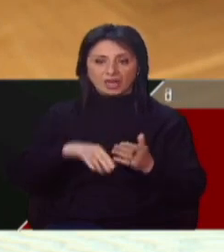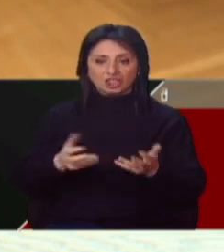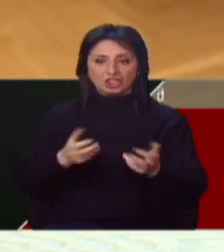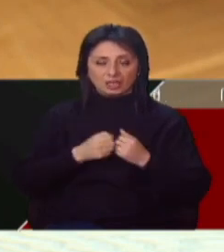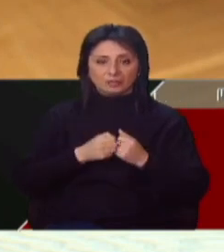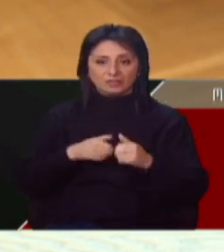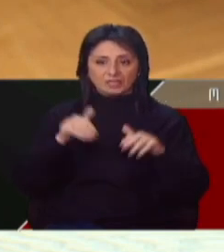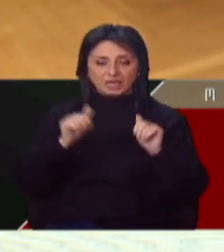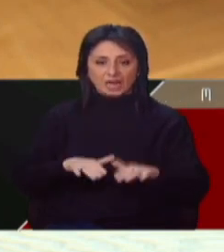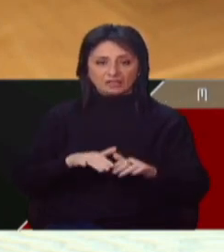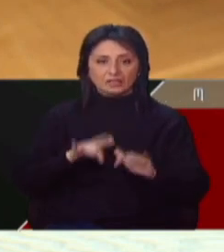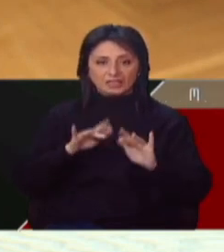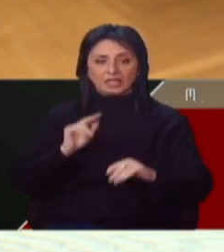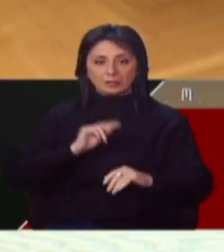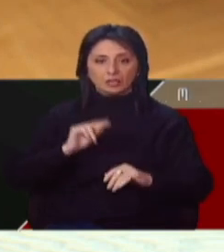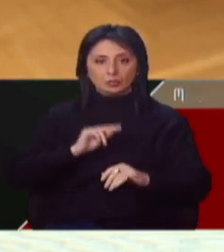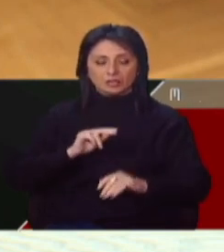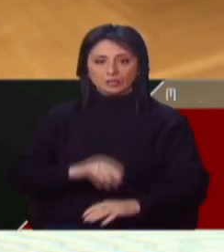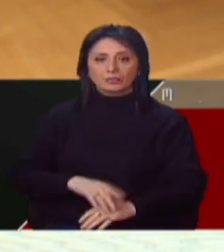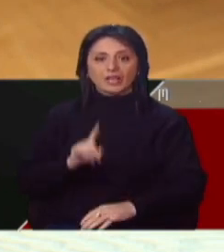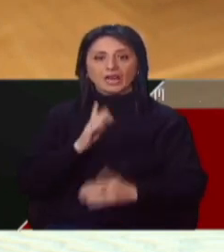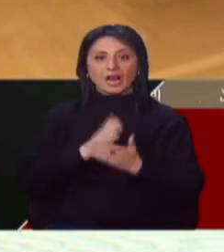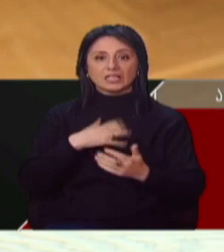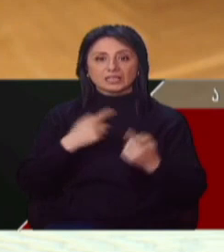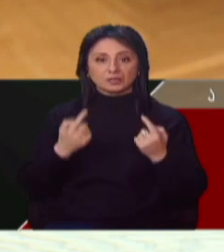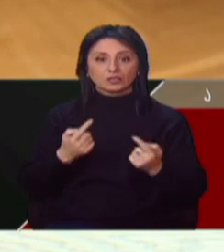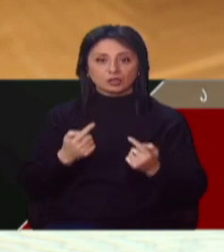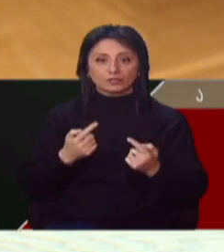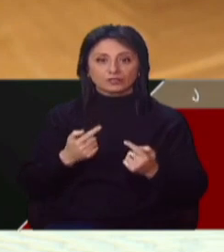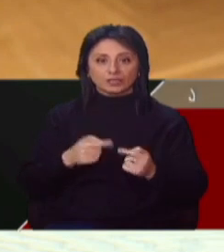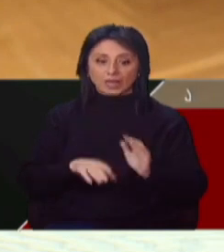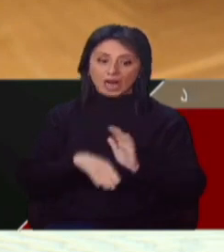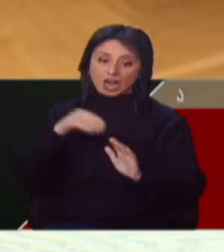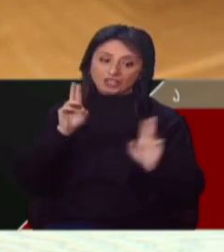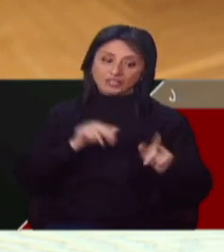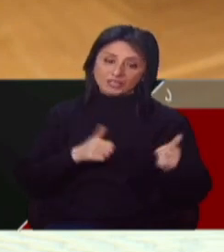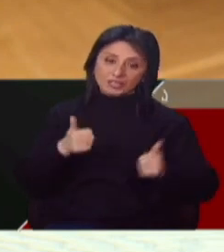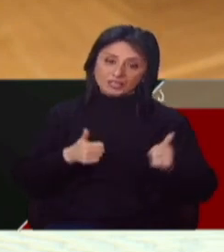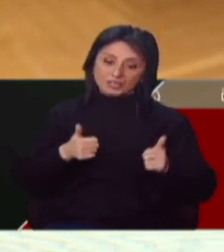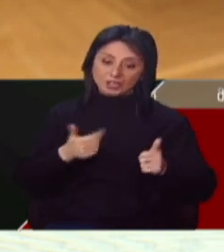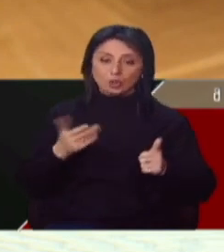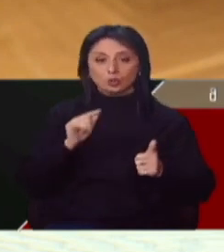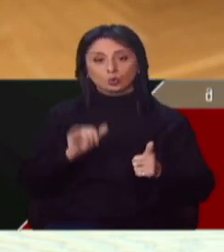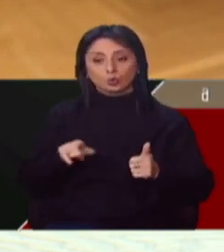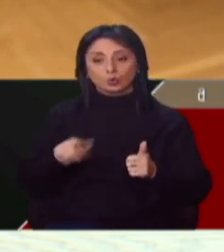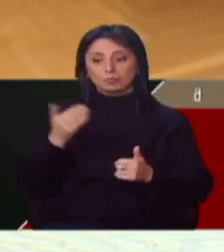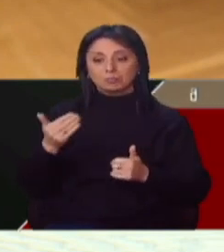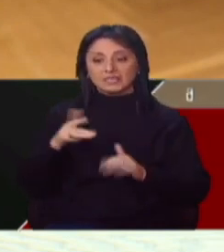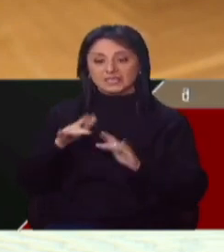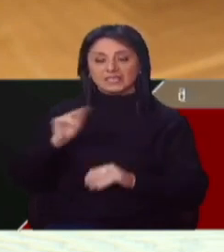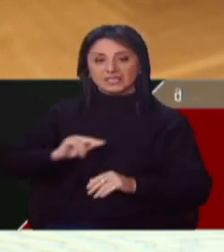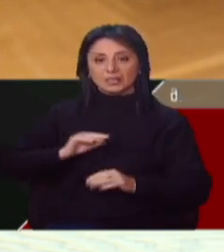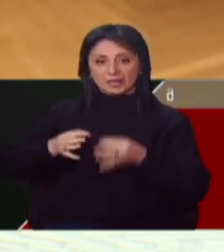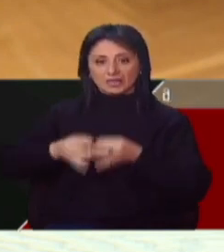იღებდეს გადაწყვეტილებას და საქმიანობდეს. Რა არის მნიშვნელოვანი? Არჩევის წესი ზოგადად თუ მისი